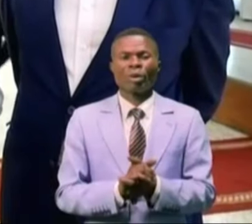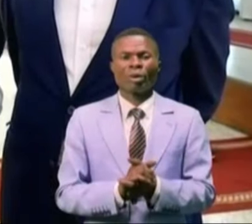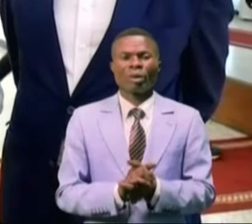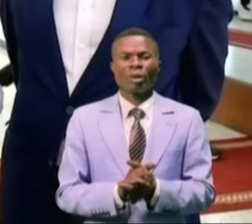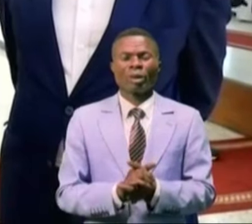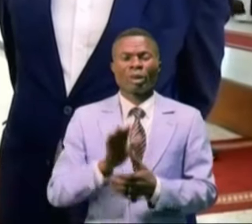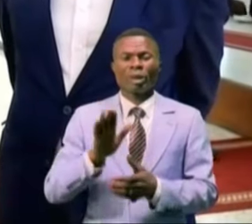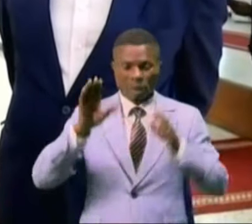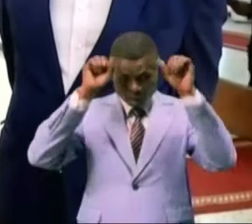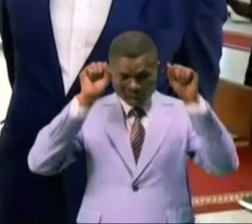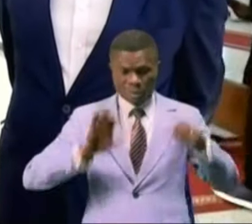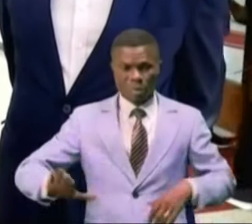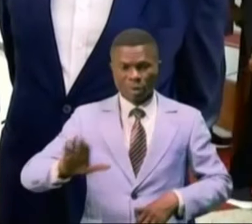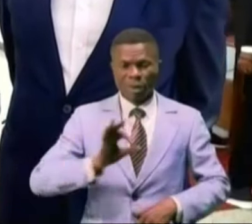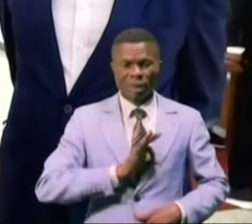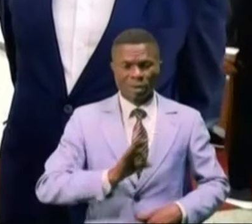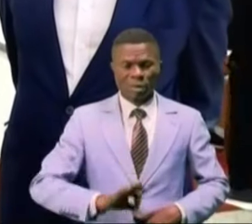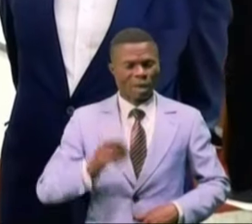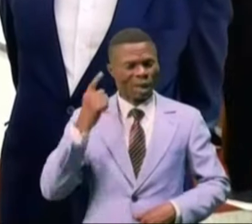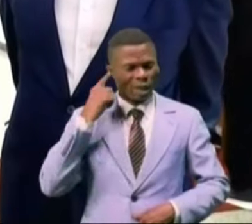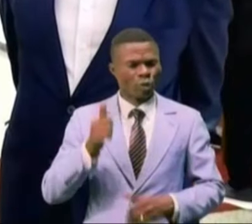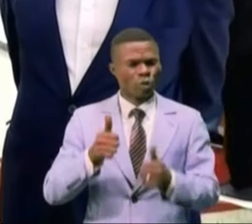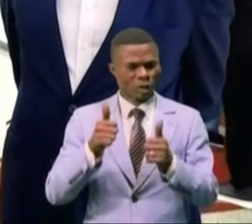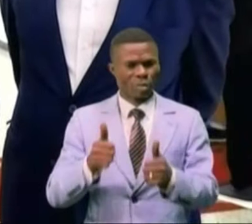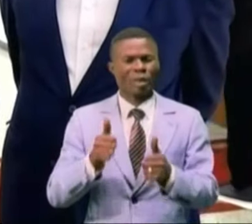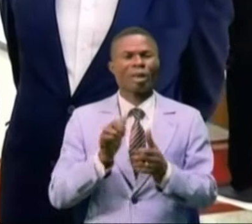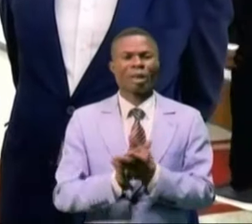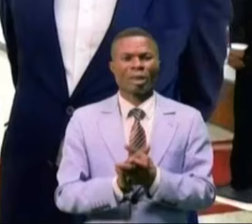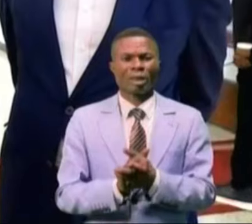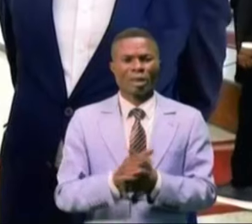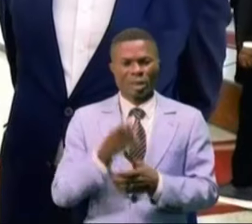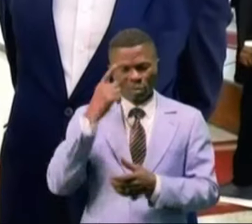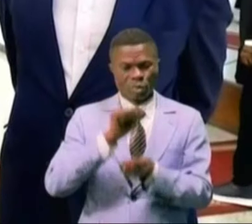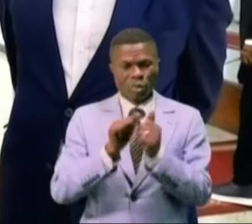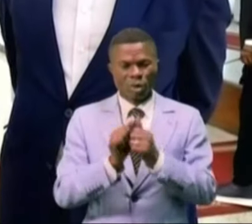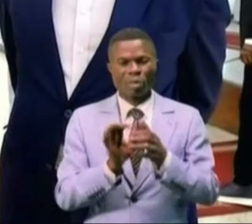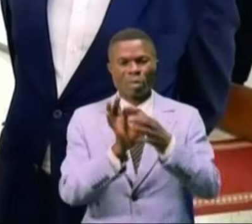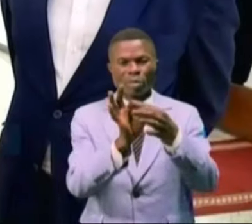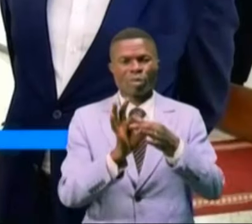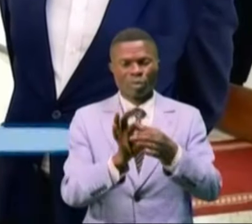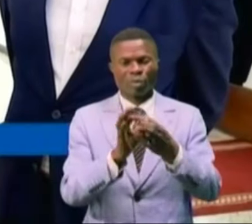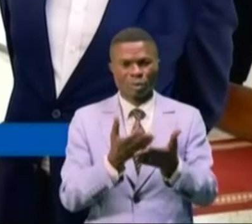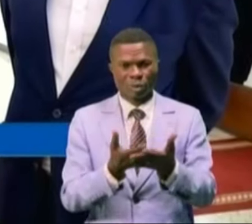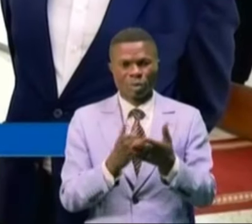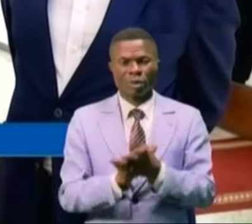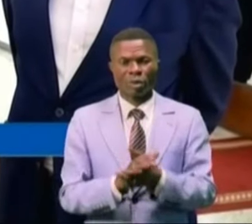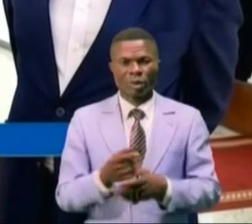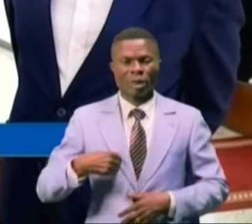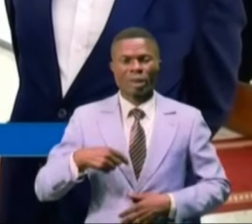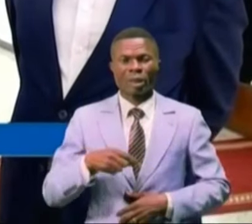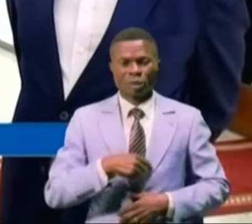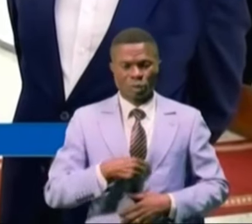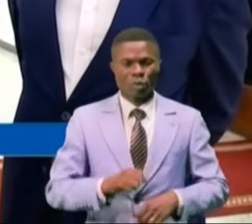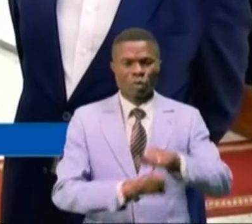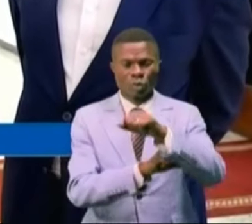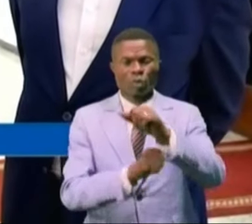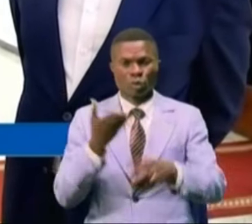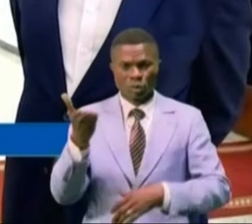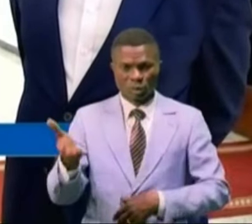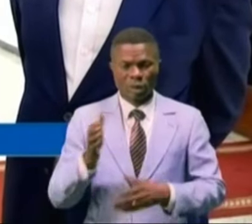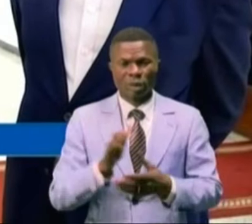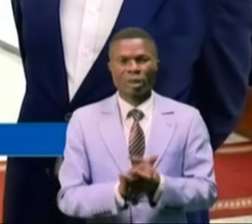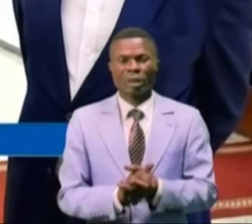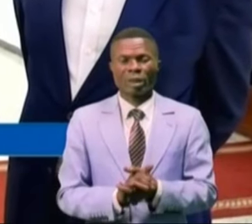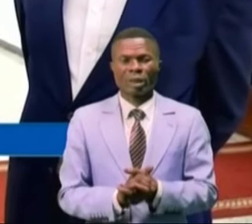un excellent c'est très proactif c'est que j'ai pu comprendre dans dans notre conversation le Japon a ce que nous nous n'avons pas